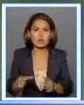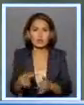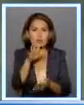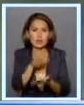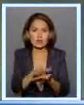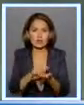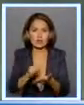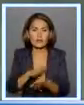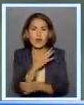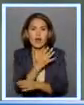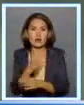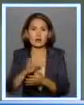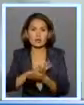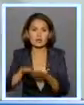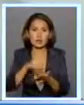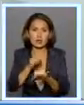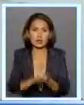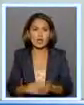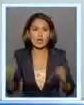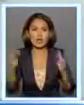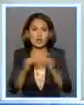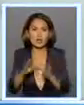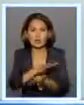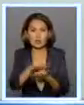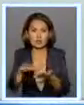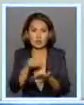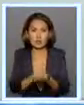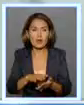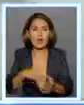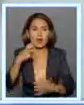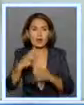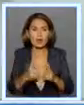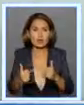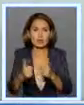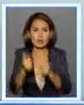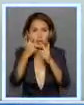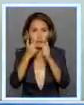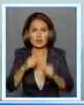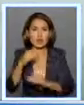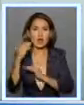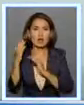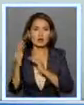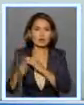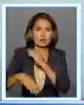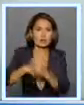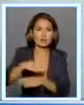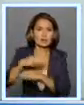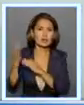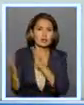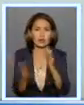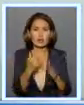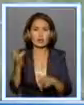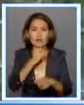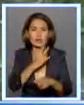бәрін жермен жексен қылды. Ағаштар түп тамырымен жұлынып, үйлердің шатырлары ұшқан. Халықаралық агенттіктердің хабарлауынша, құлаған